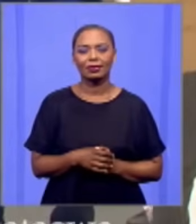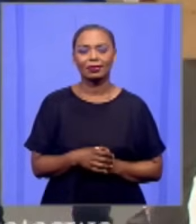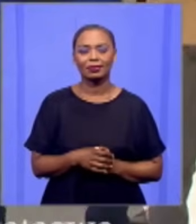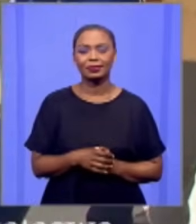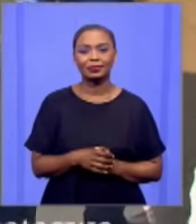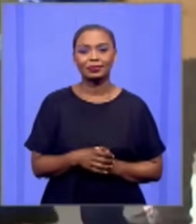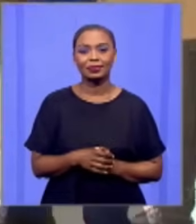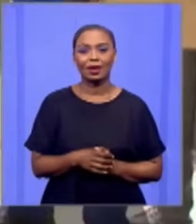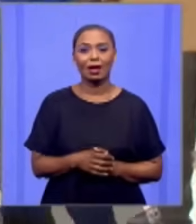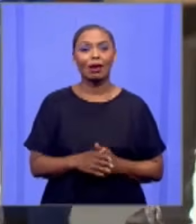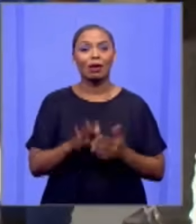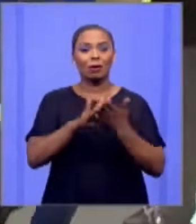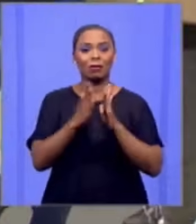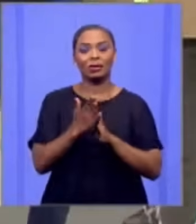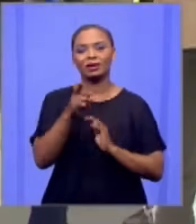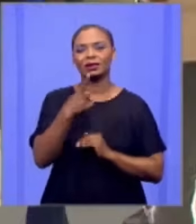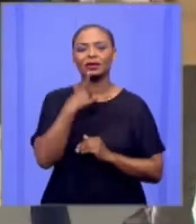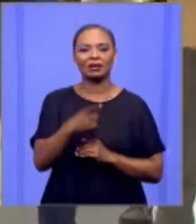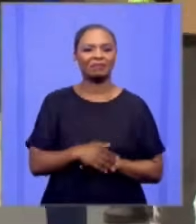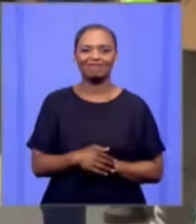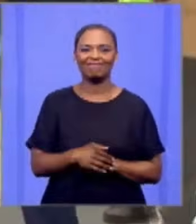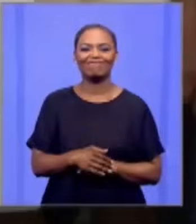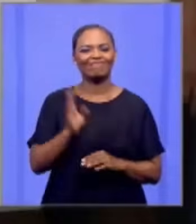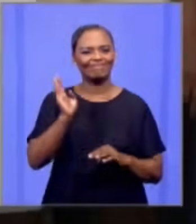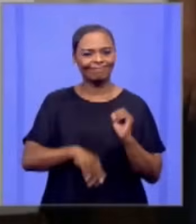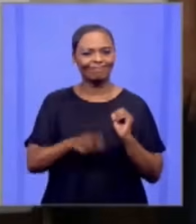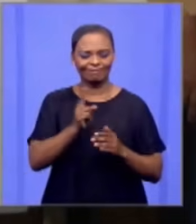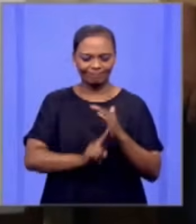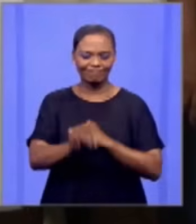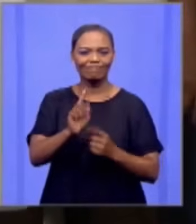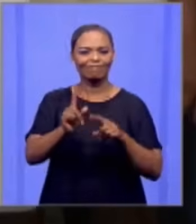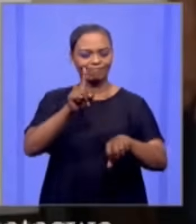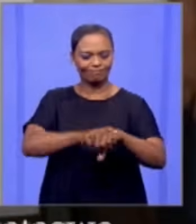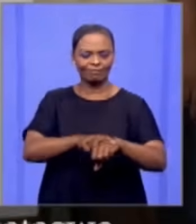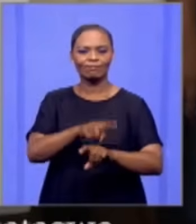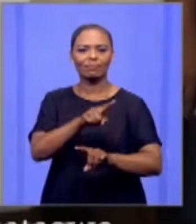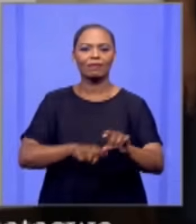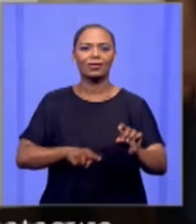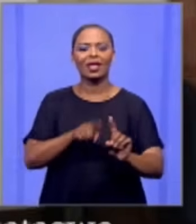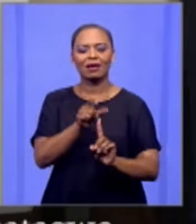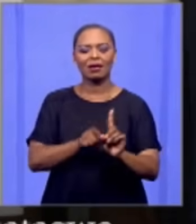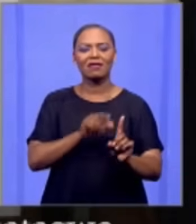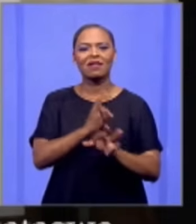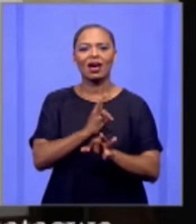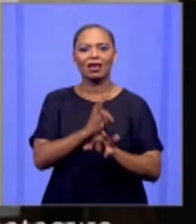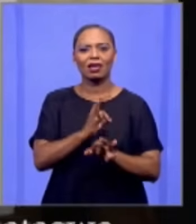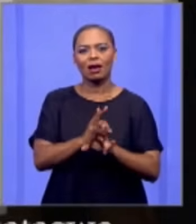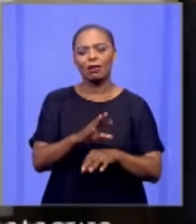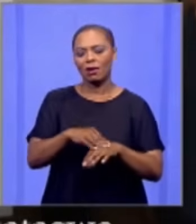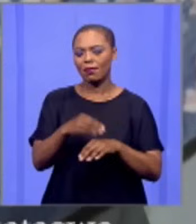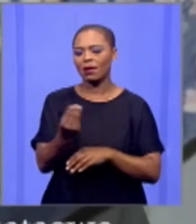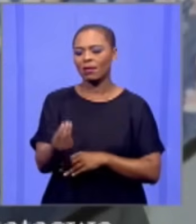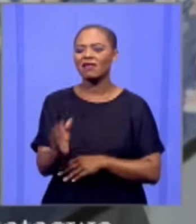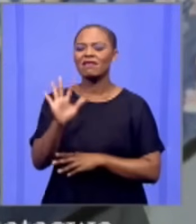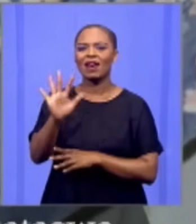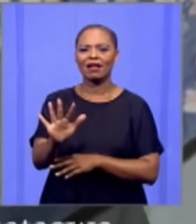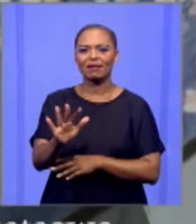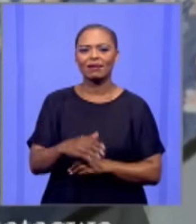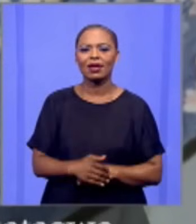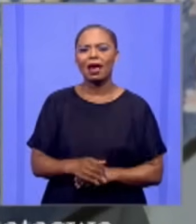Setšhaba se batla kgato ya molao e tsewe tebang le rraagwe ngwana yo a ntseng a sotlakaka ngwana wa dingwaga di le 5. Go begwa fa rraagwe a simolotse